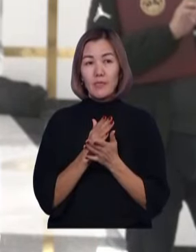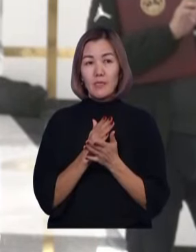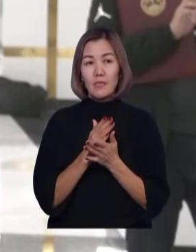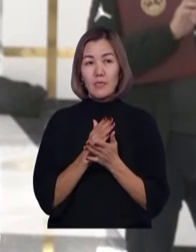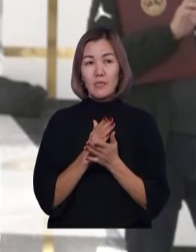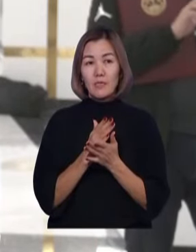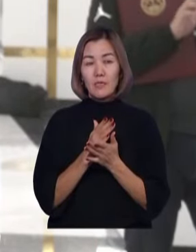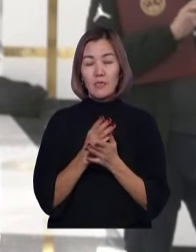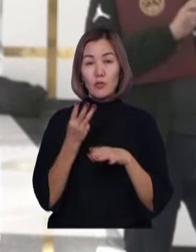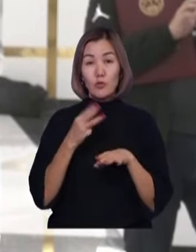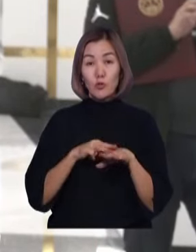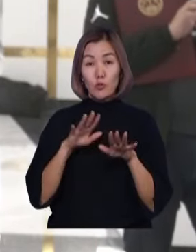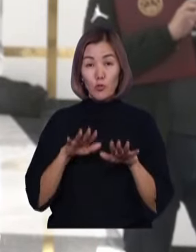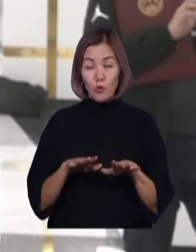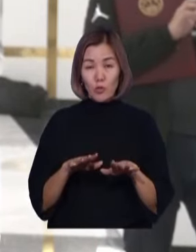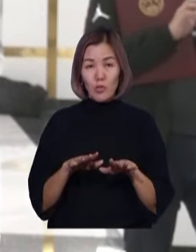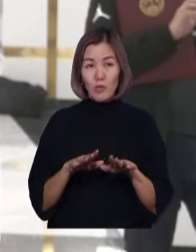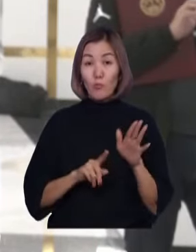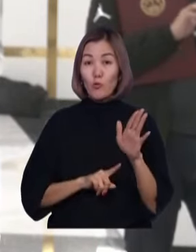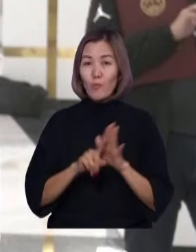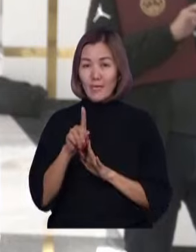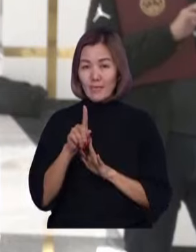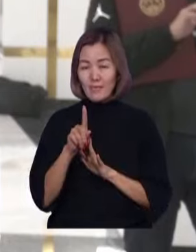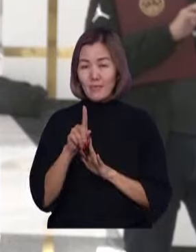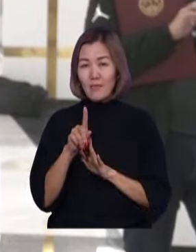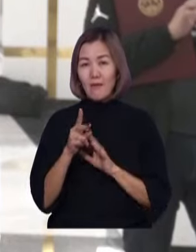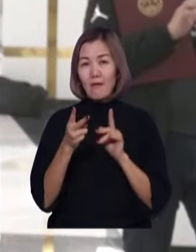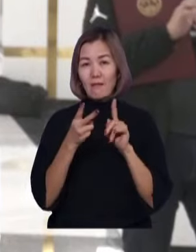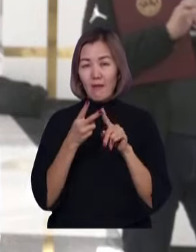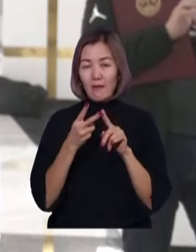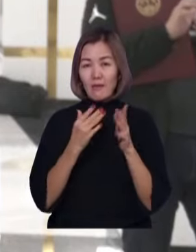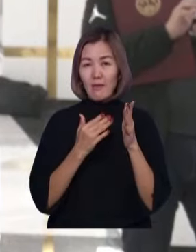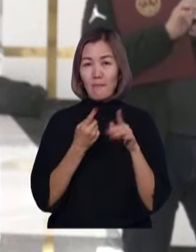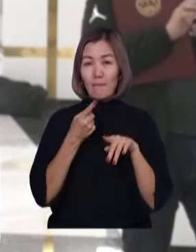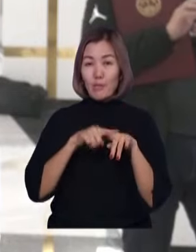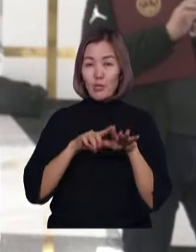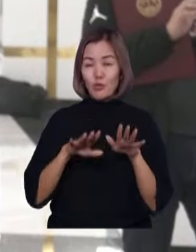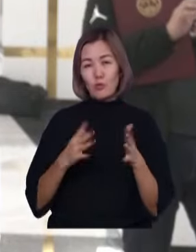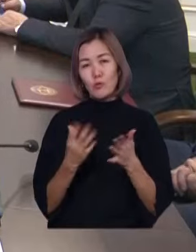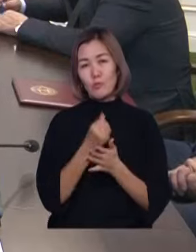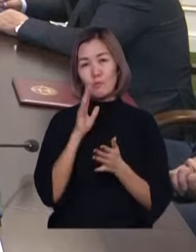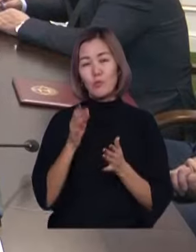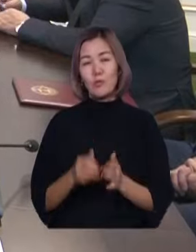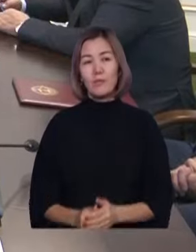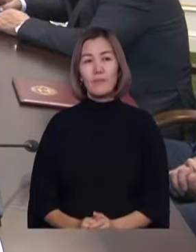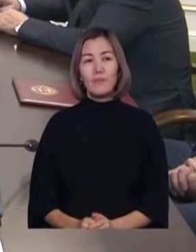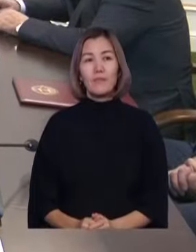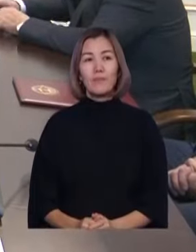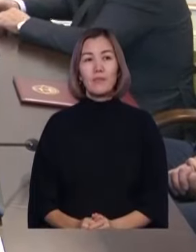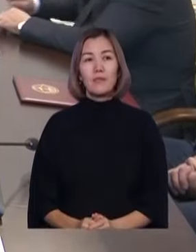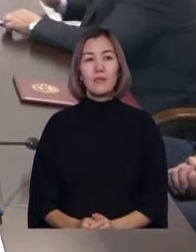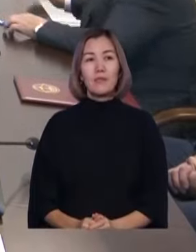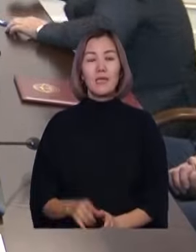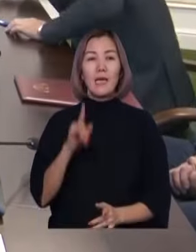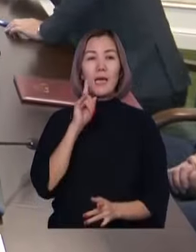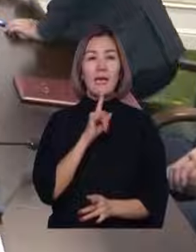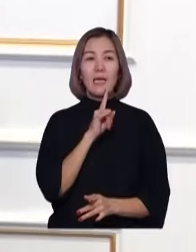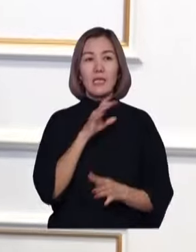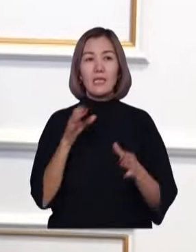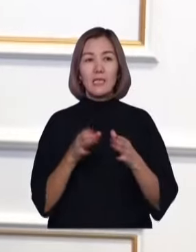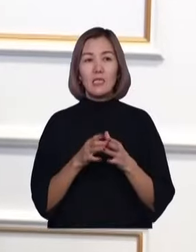одан үшінші орын бұл бізге теңге емес деп ойлаймын. Одан ары бірінші орындарға жете береміз. Бейбіт Исабаев Жетісу әйелдер және